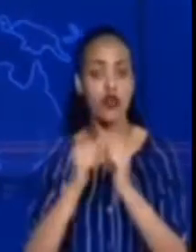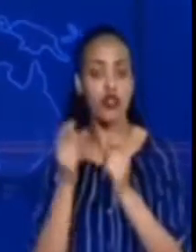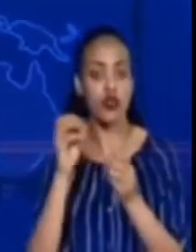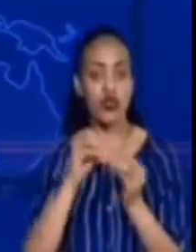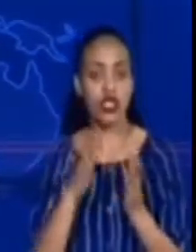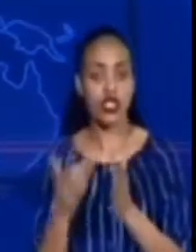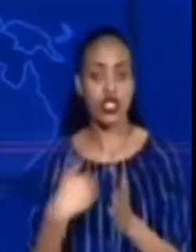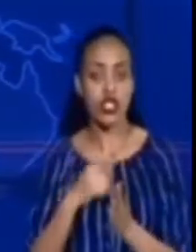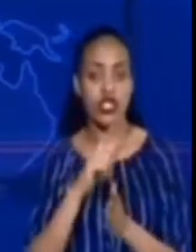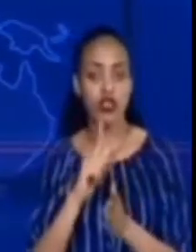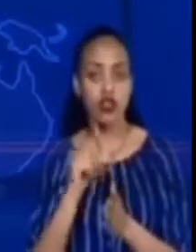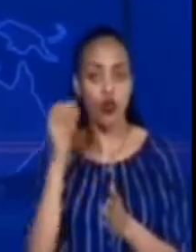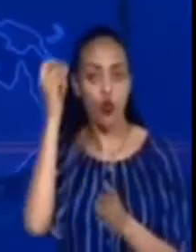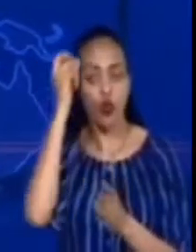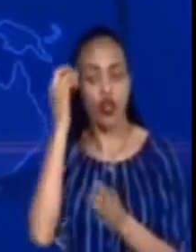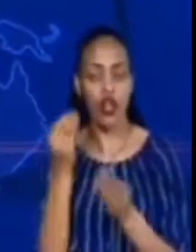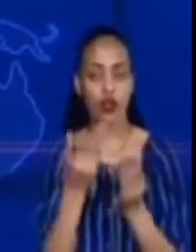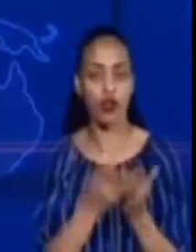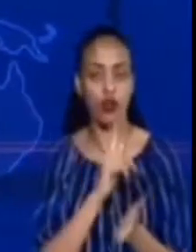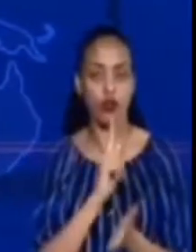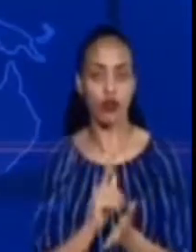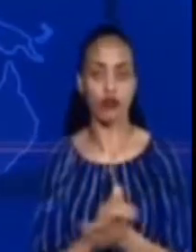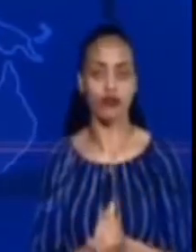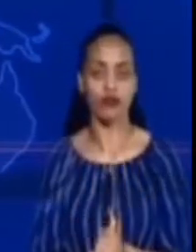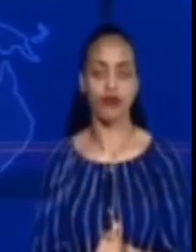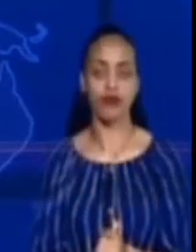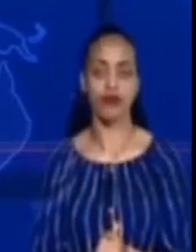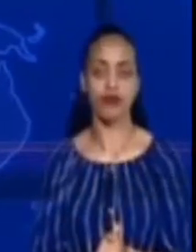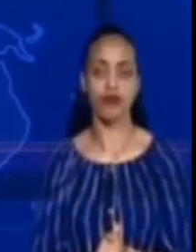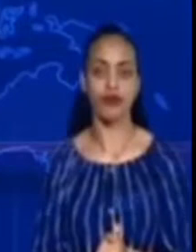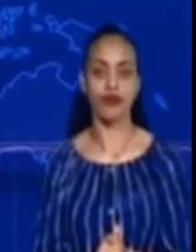አልቻለም። ይደግምላችኋለሁ